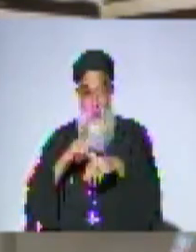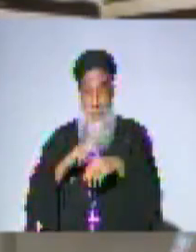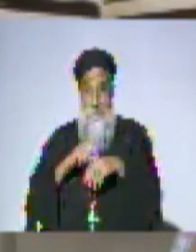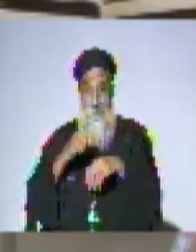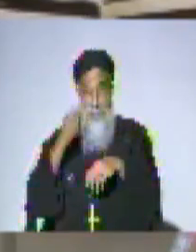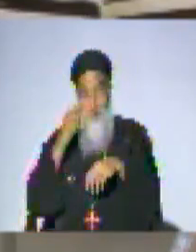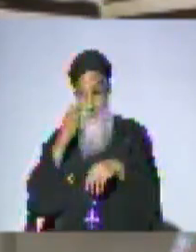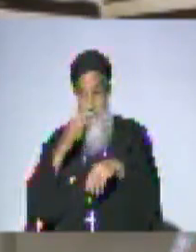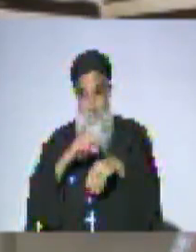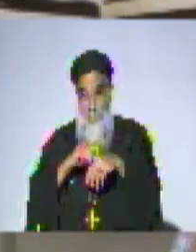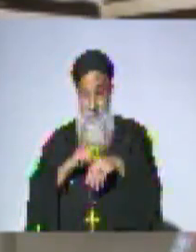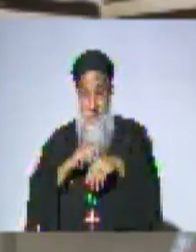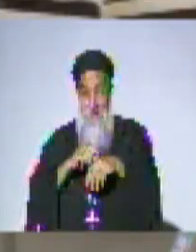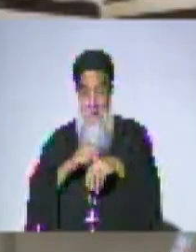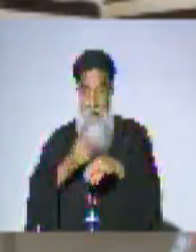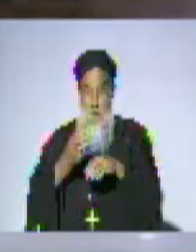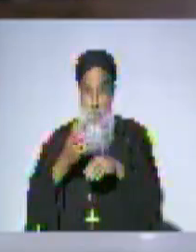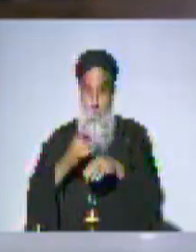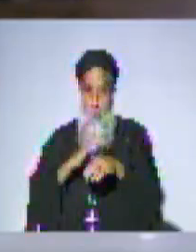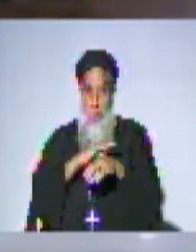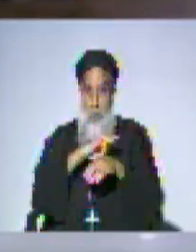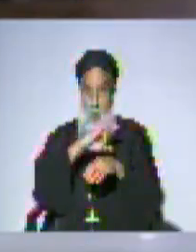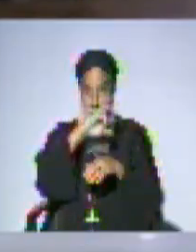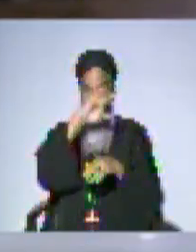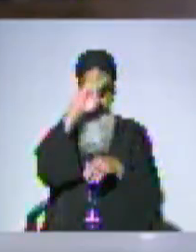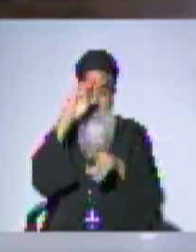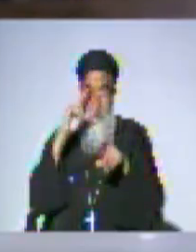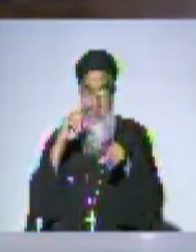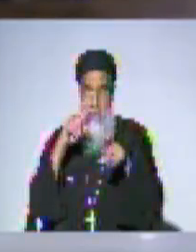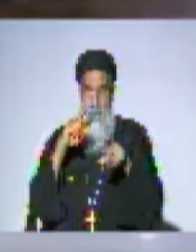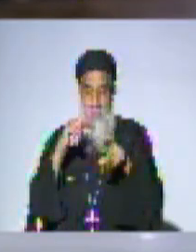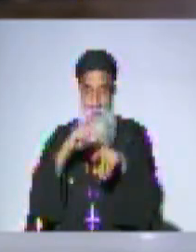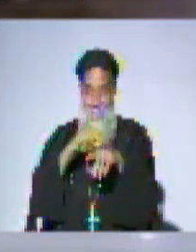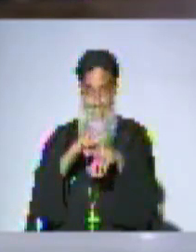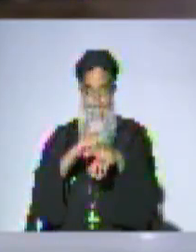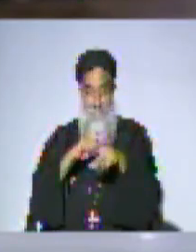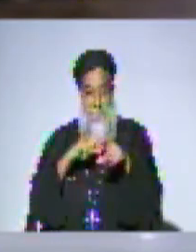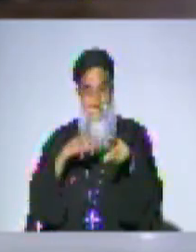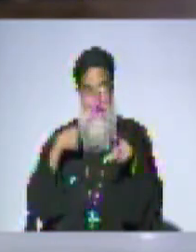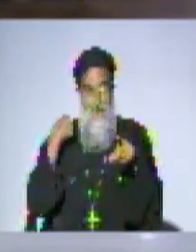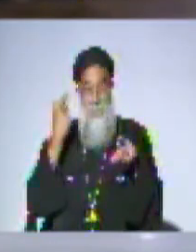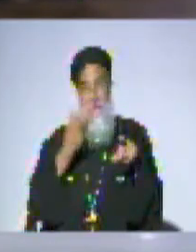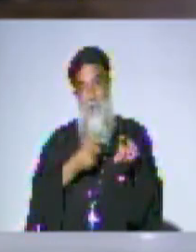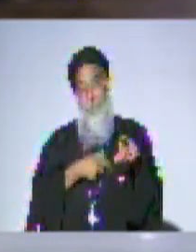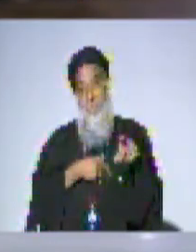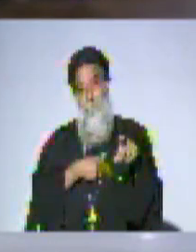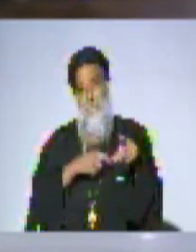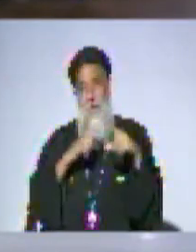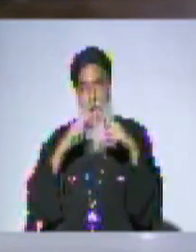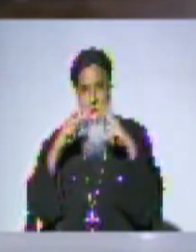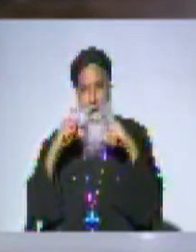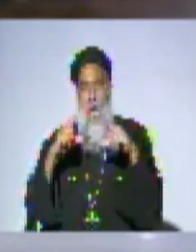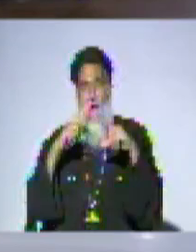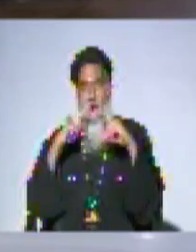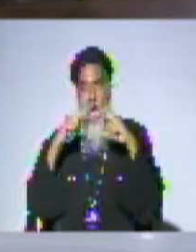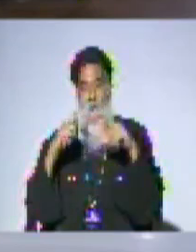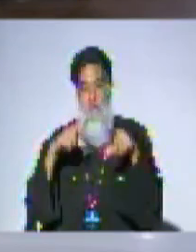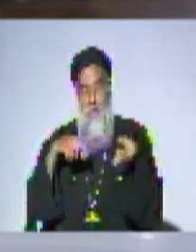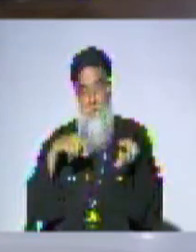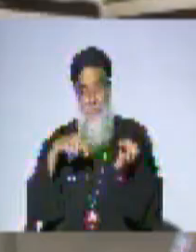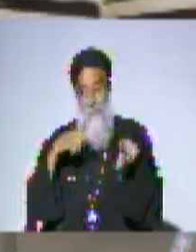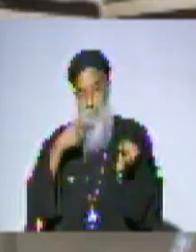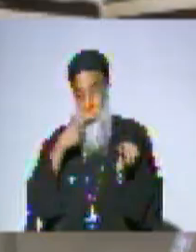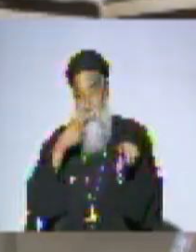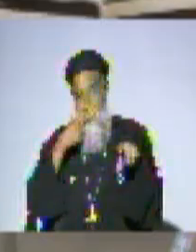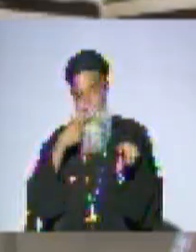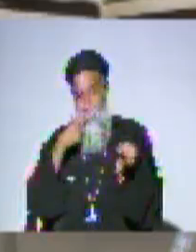قدام جسد قديس، يعني رفات قديس، يعني يصرخ، لأنه